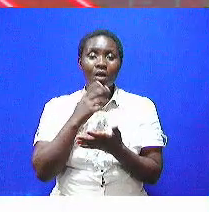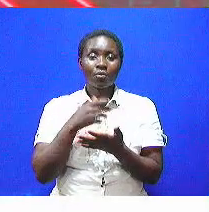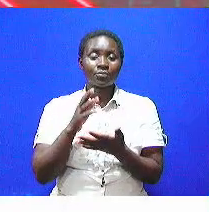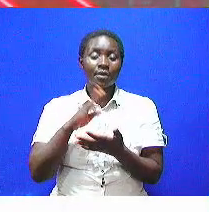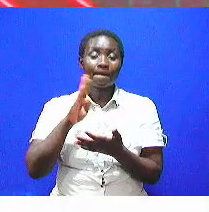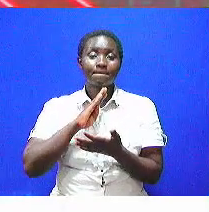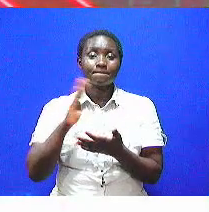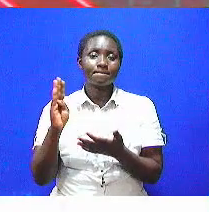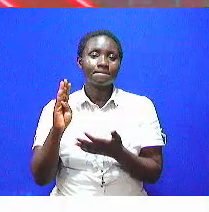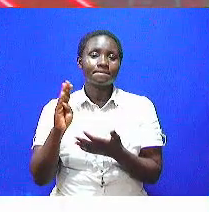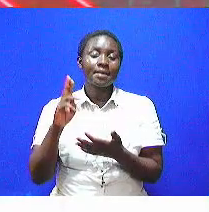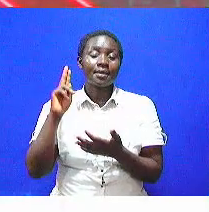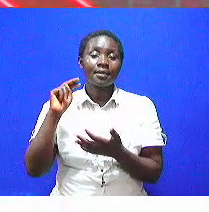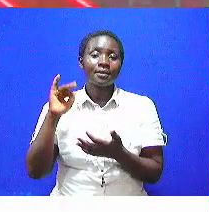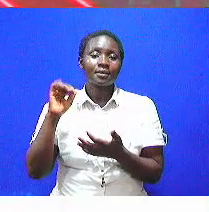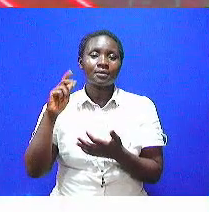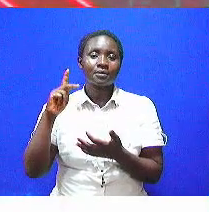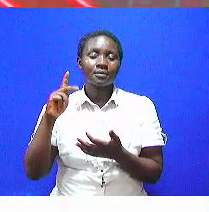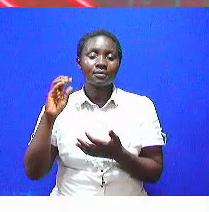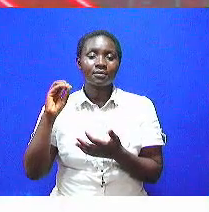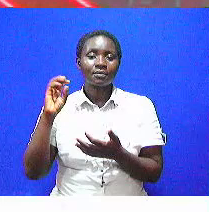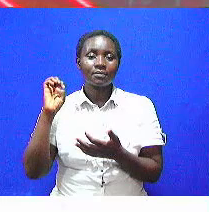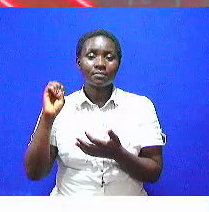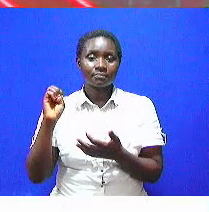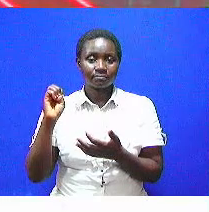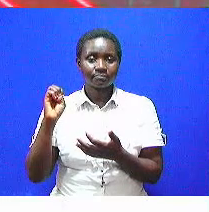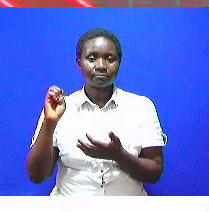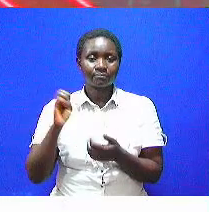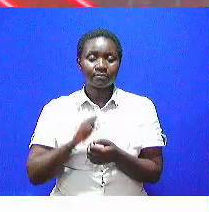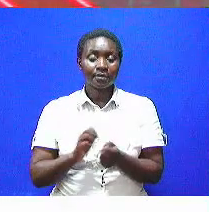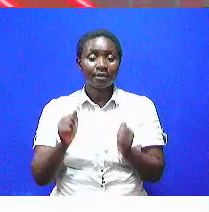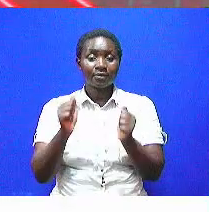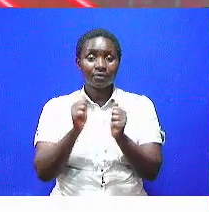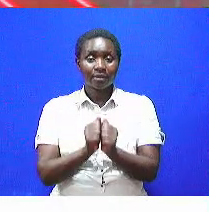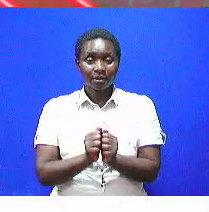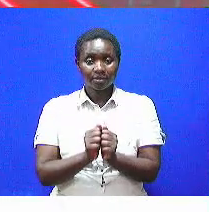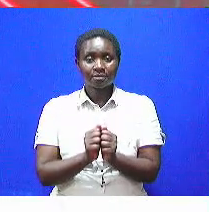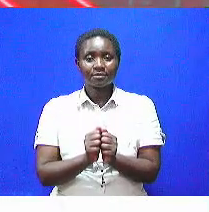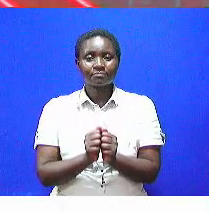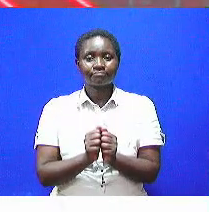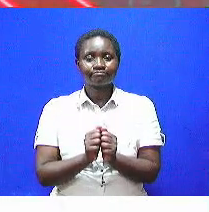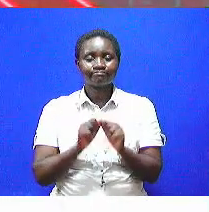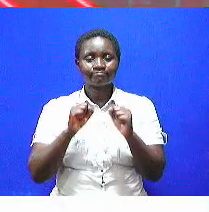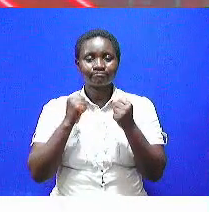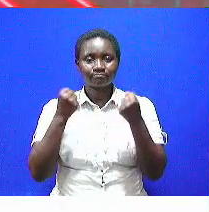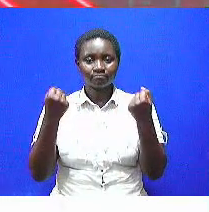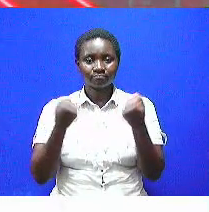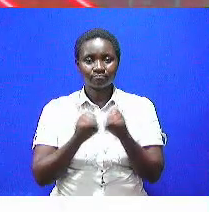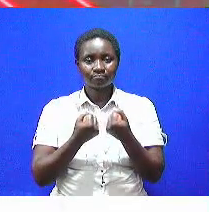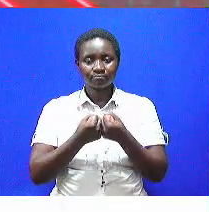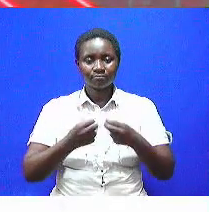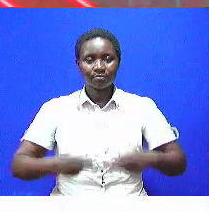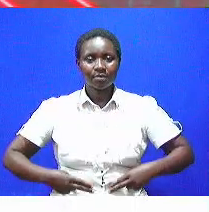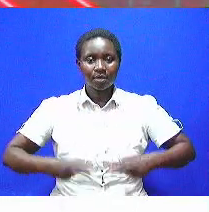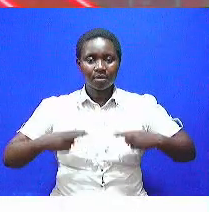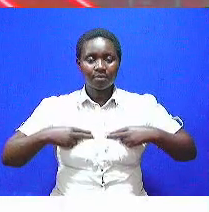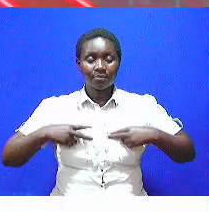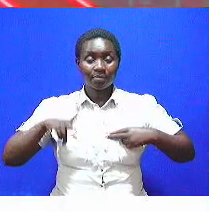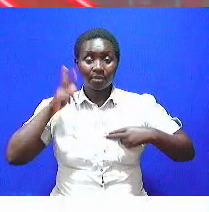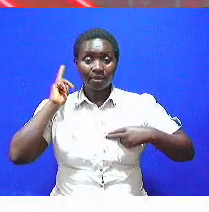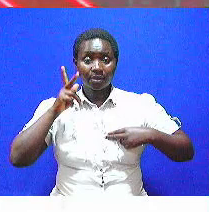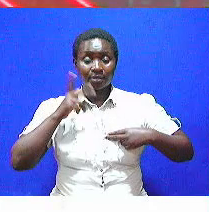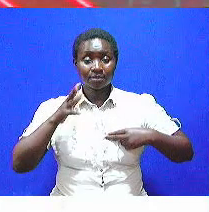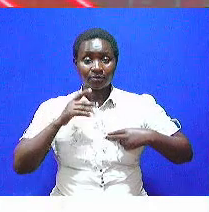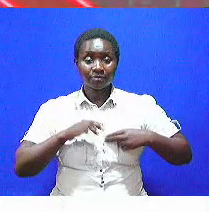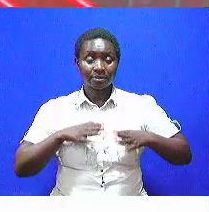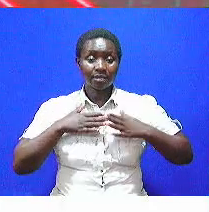bogusero nyakoe banyara koba bako batirana amo na batinili ve sekta yobo chenu ime kaunti ya kisi na boigo